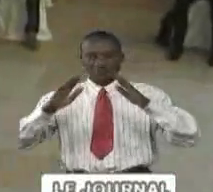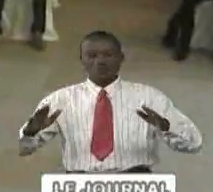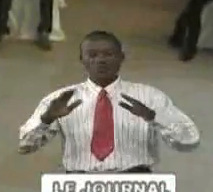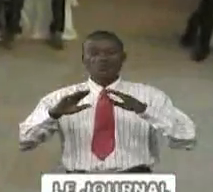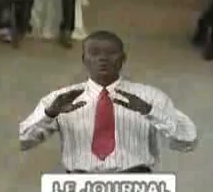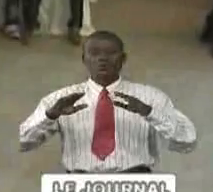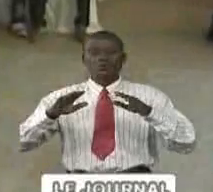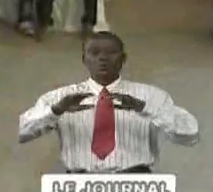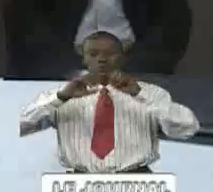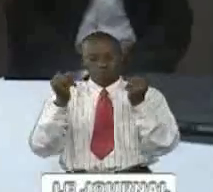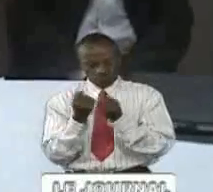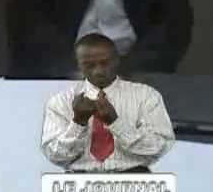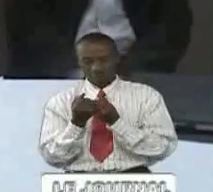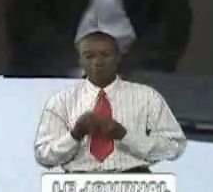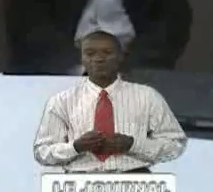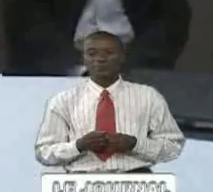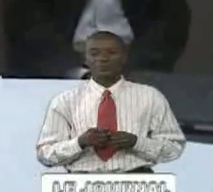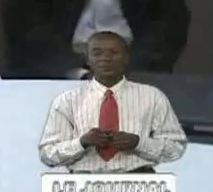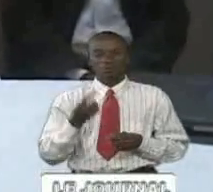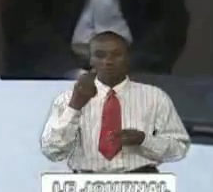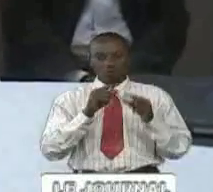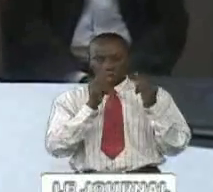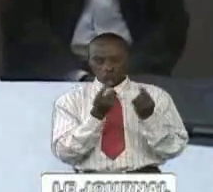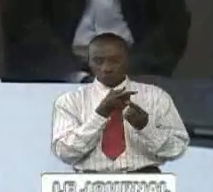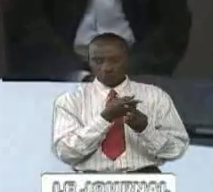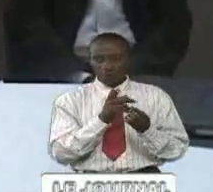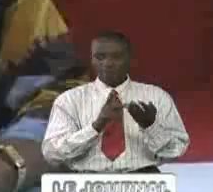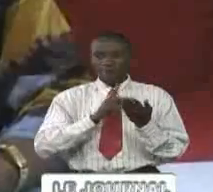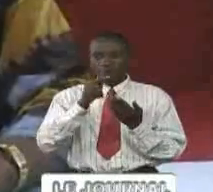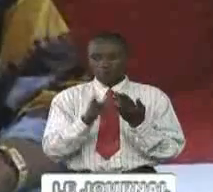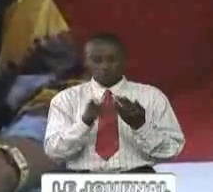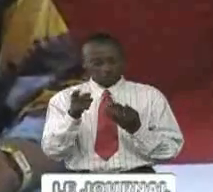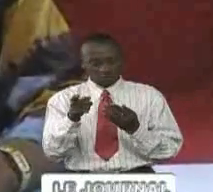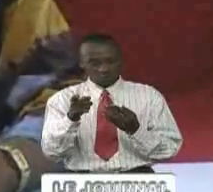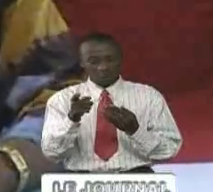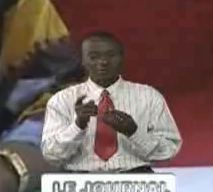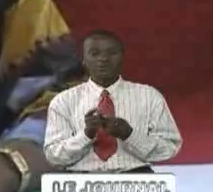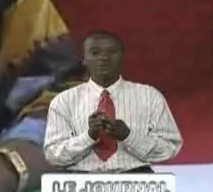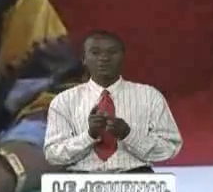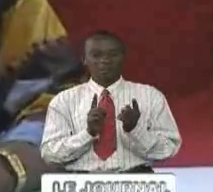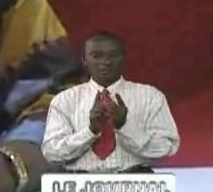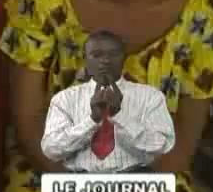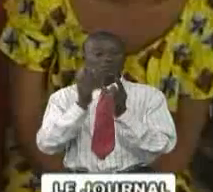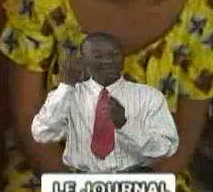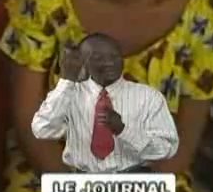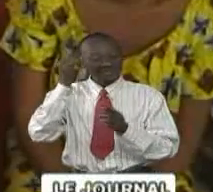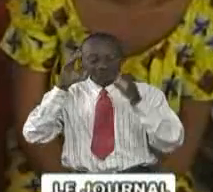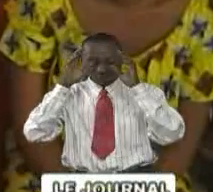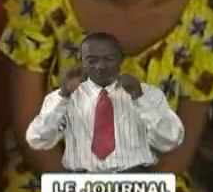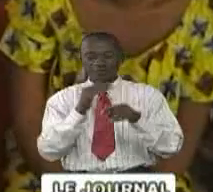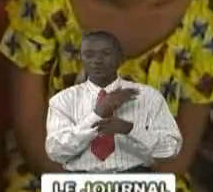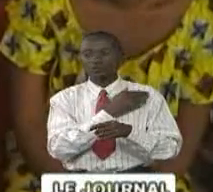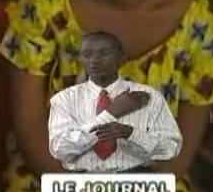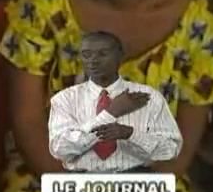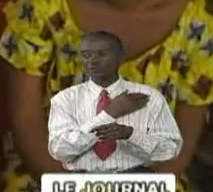coordonnatrice nationale de Rama Joseph Kabila MP, ces projets rencontrent la vision du chef de l'État Joseph Kabila Kabange sur la révolution